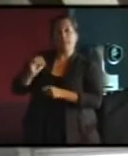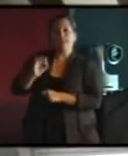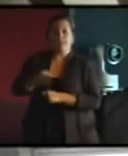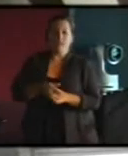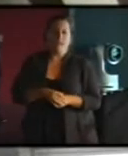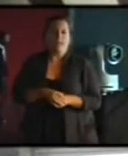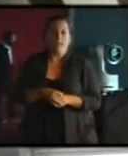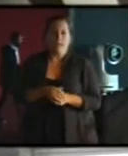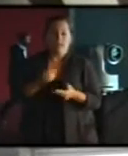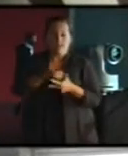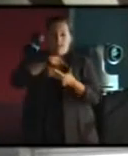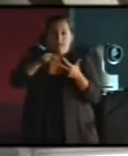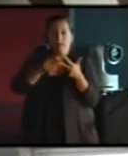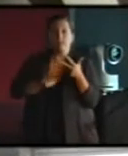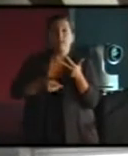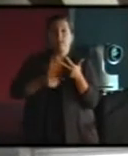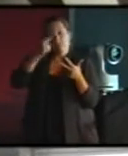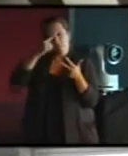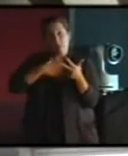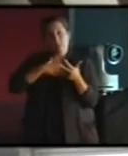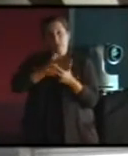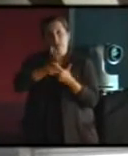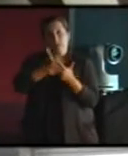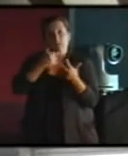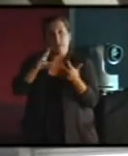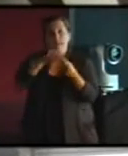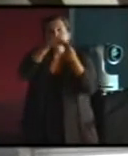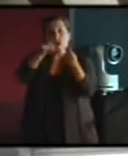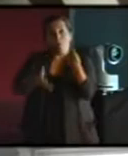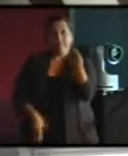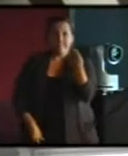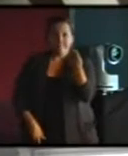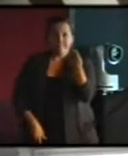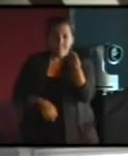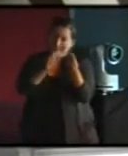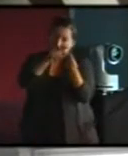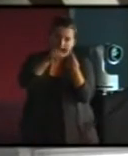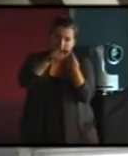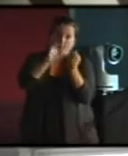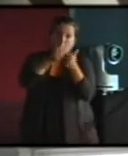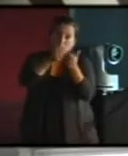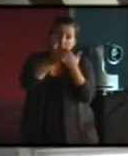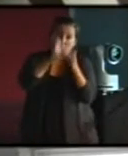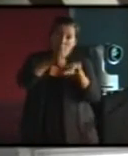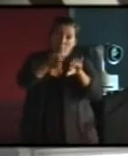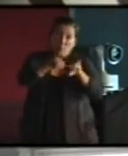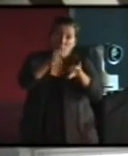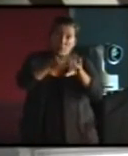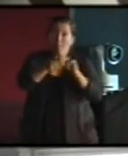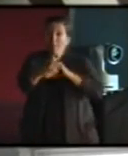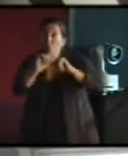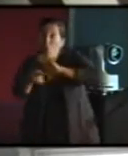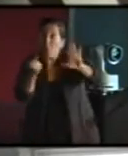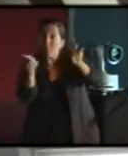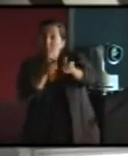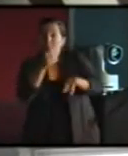patrimoine. Ces trois premiers temps, à mon sens, ils ont un point commun, c'est qu'ils relèvent de conditions de production non reproductibles.